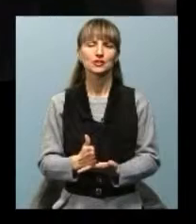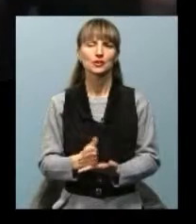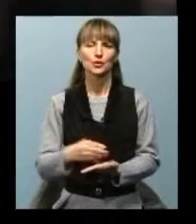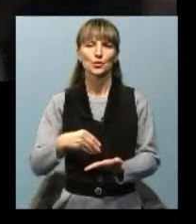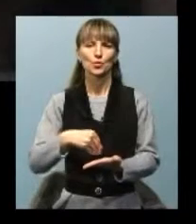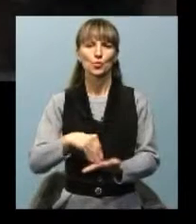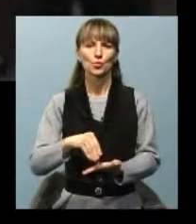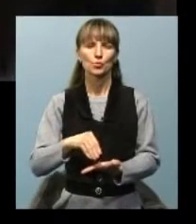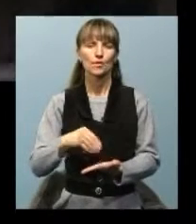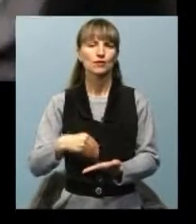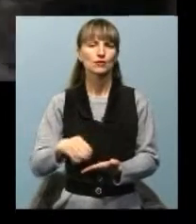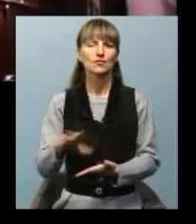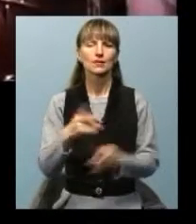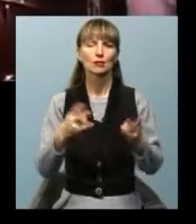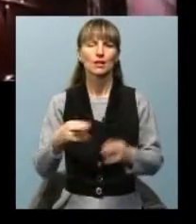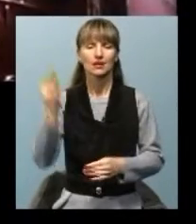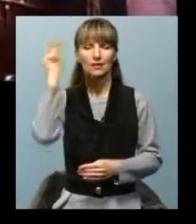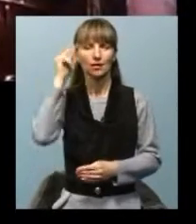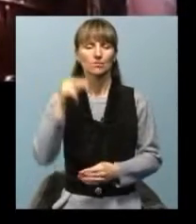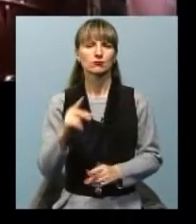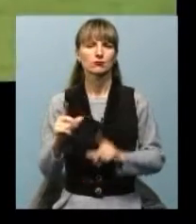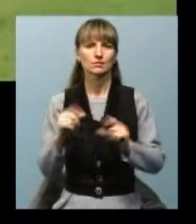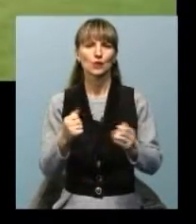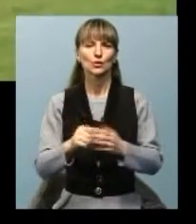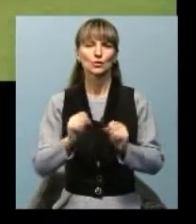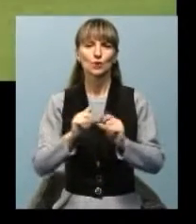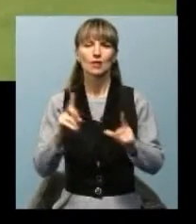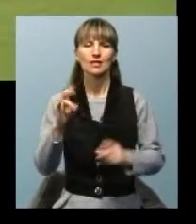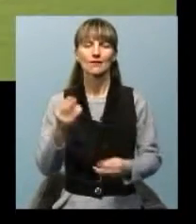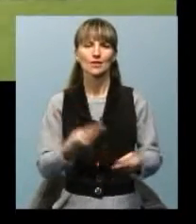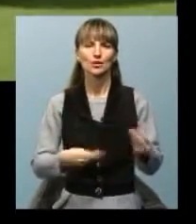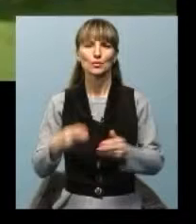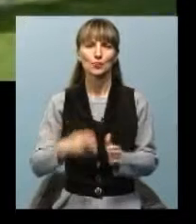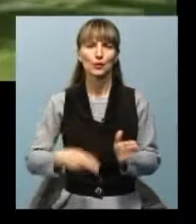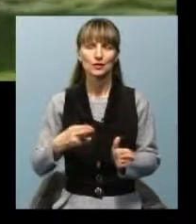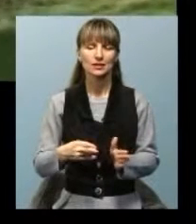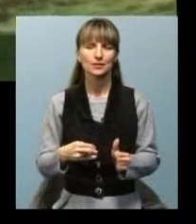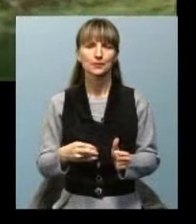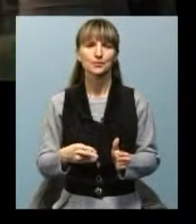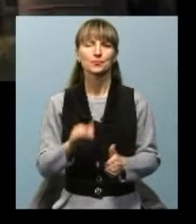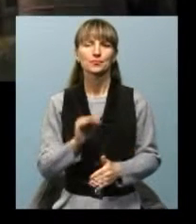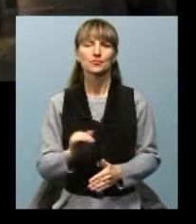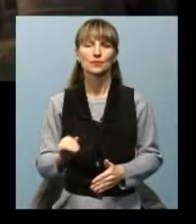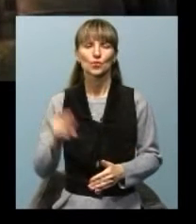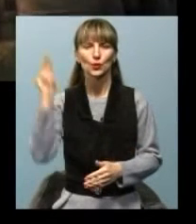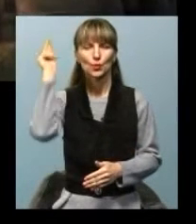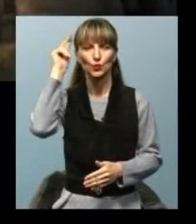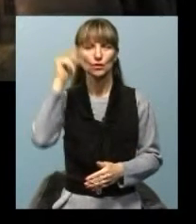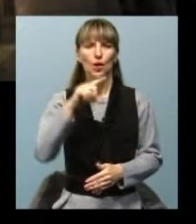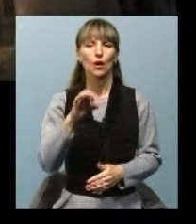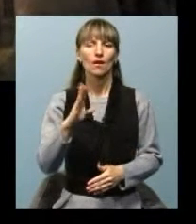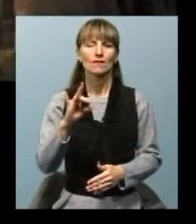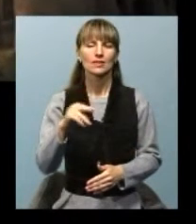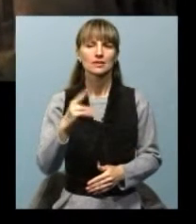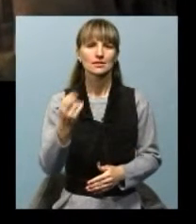Придбавши усе необхідне для навчання, він вирушив до школи на чарівному потязі. До речі, діти, учням Хогвартсу